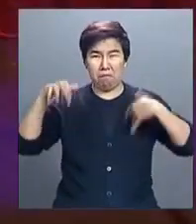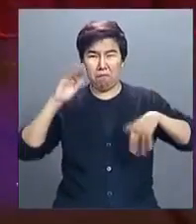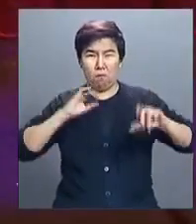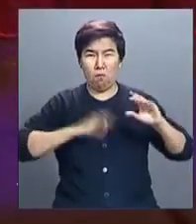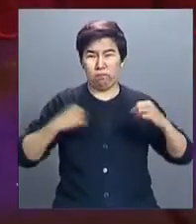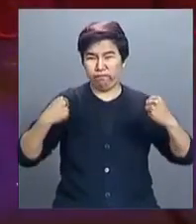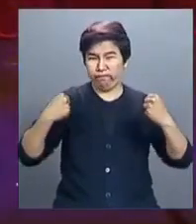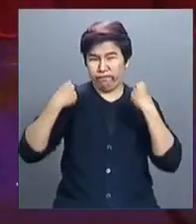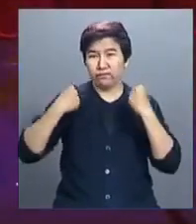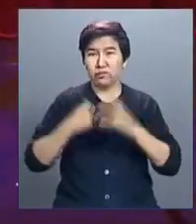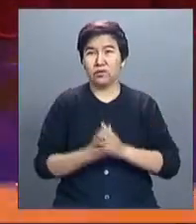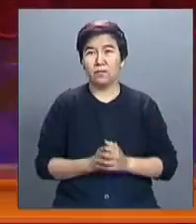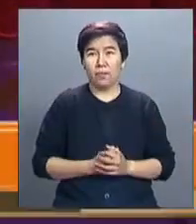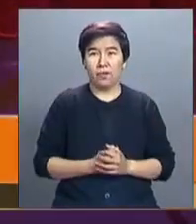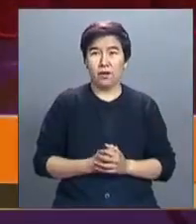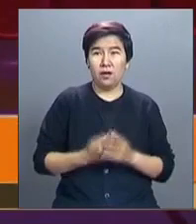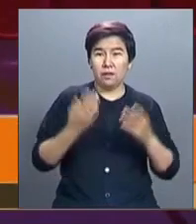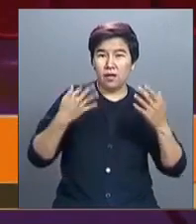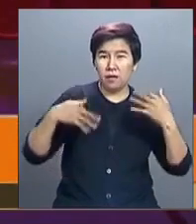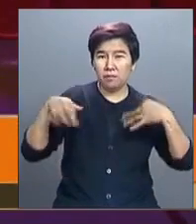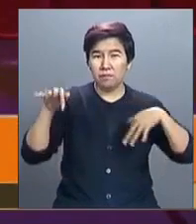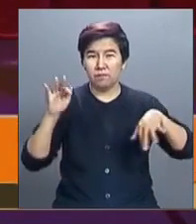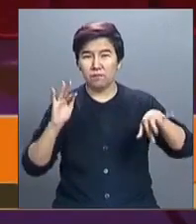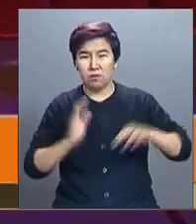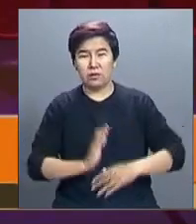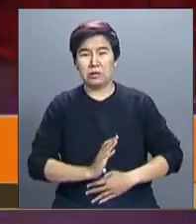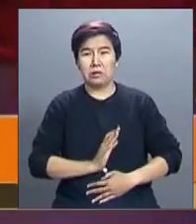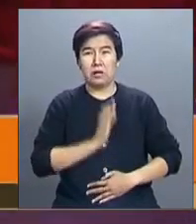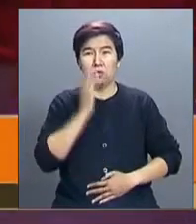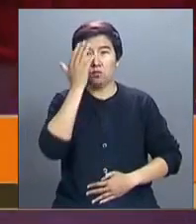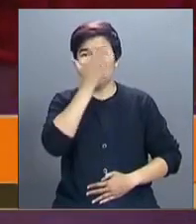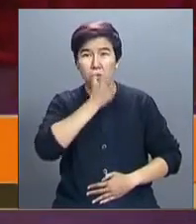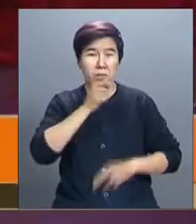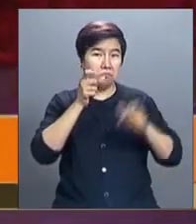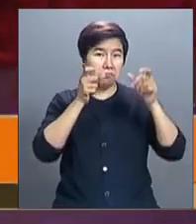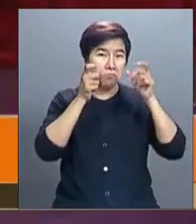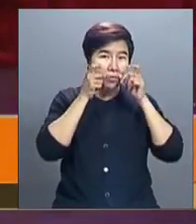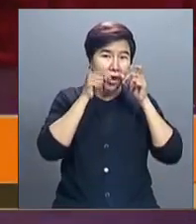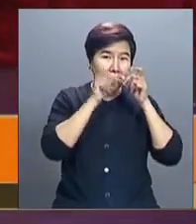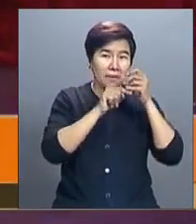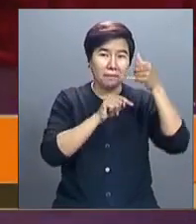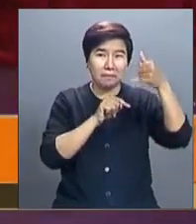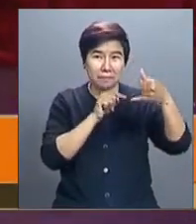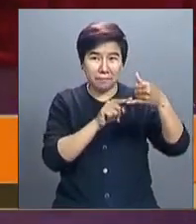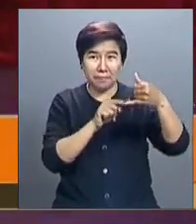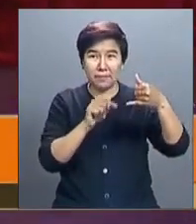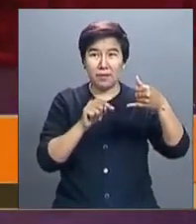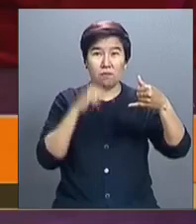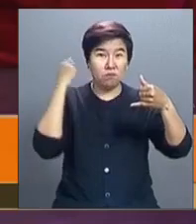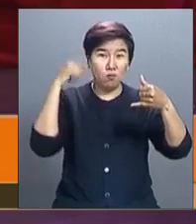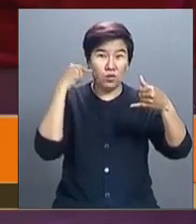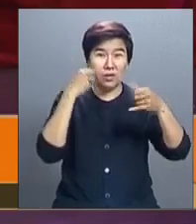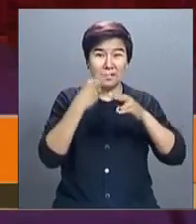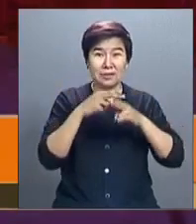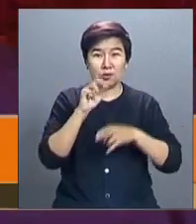แต่ขณะเดียวกันต้องแฝงด้วยความอ่อนช้อยสง่างามสมเป็นพญายักษ์นี่คือความท้าทายของนักแสดงโขนหญิงสุปรีว